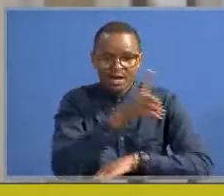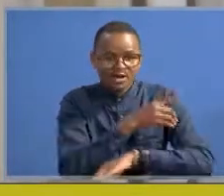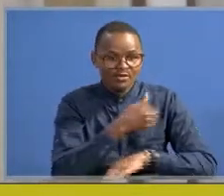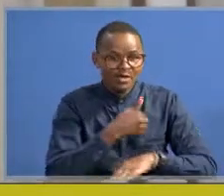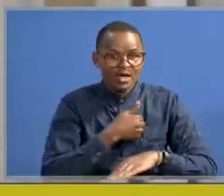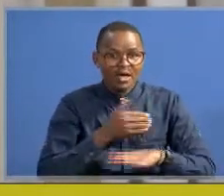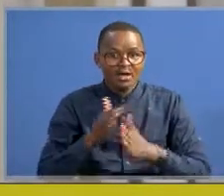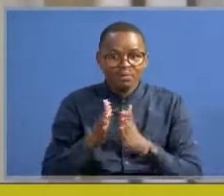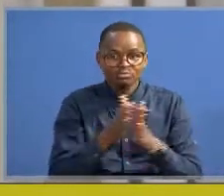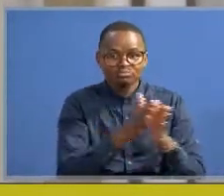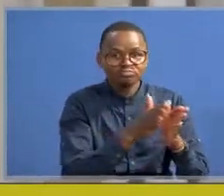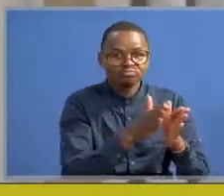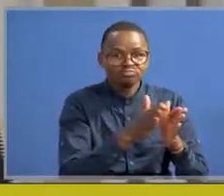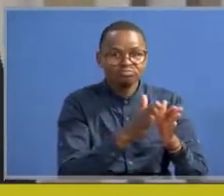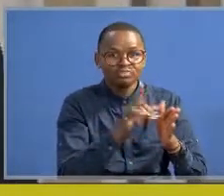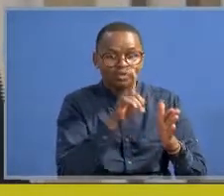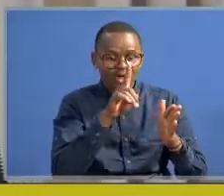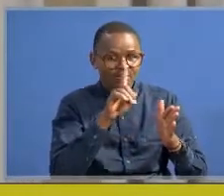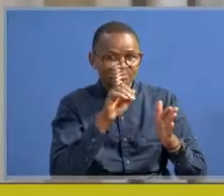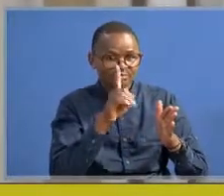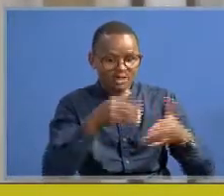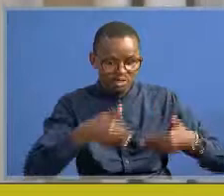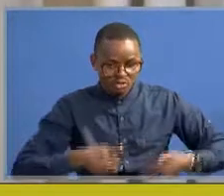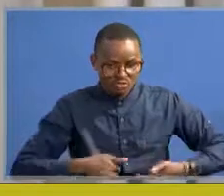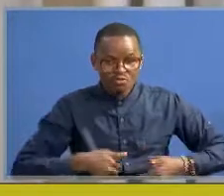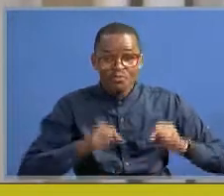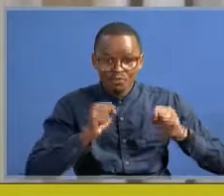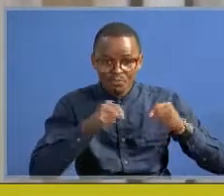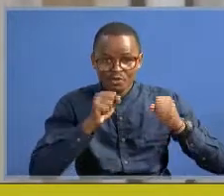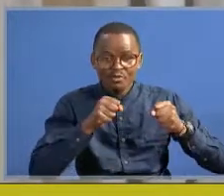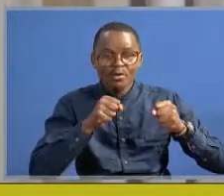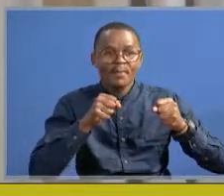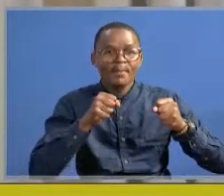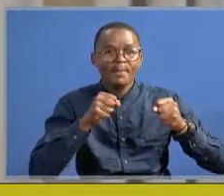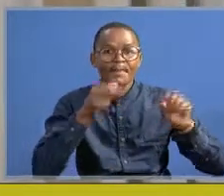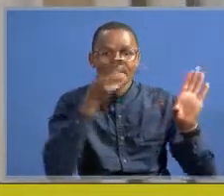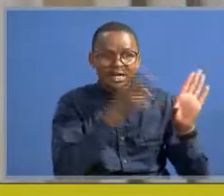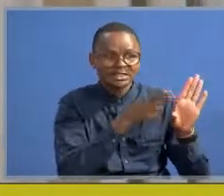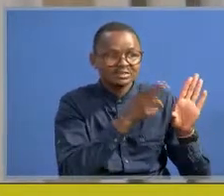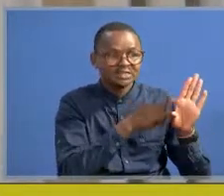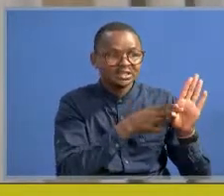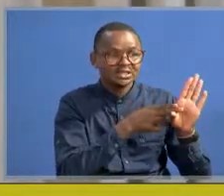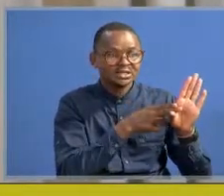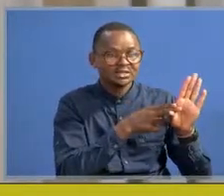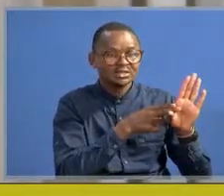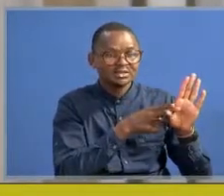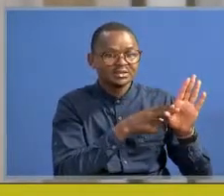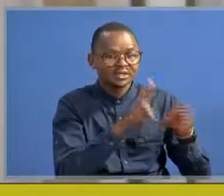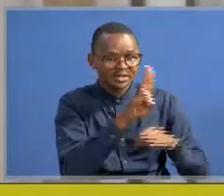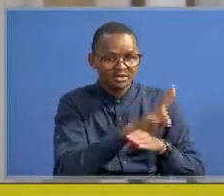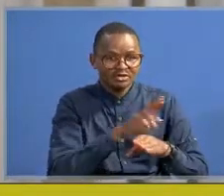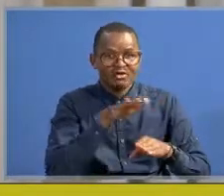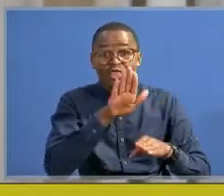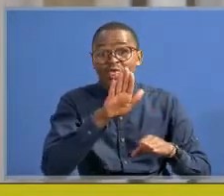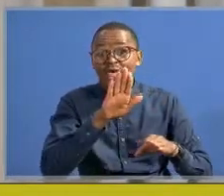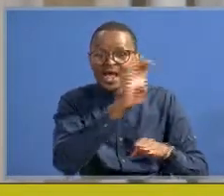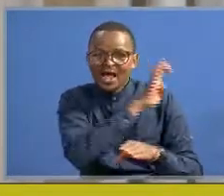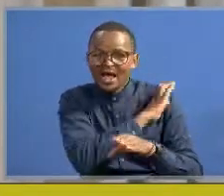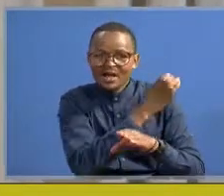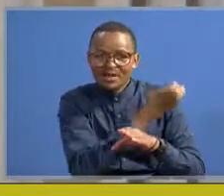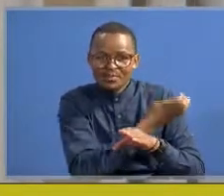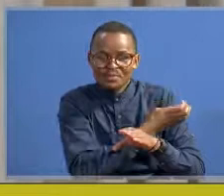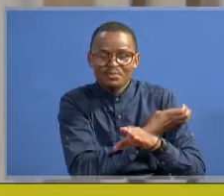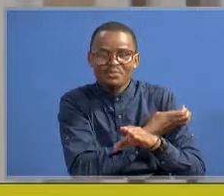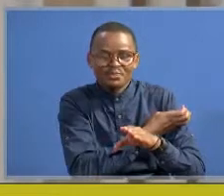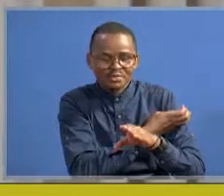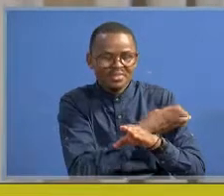have an opportunity where youth can be able to participate and use their energy, their